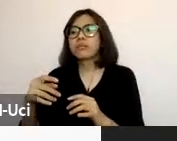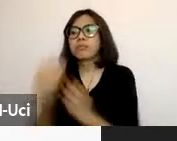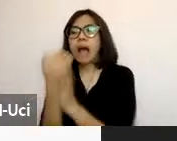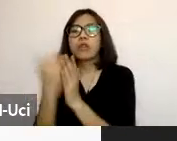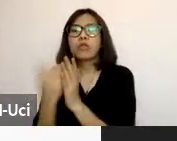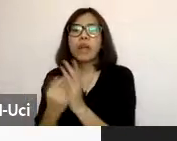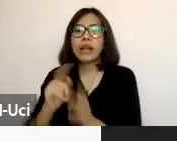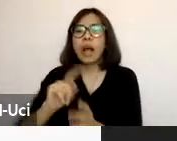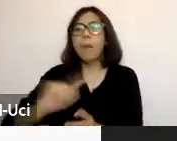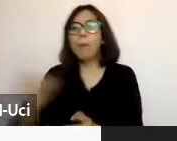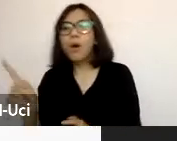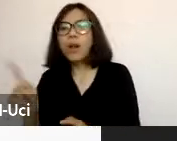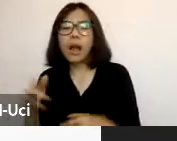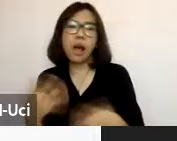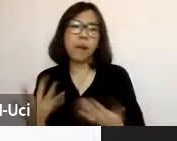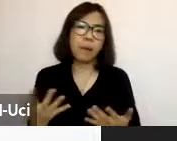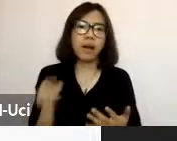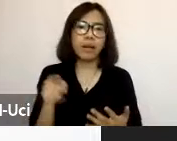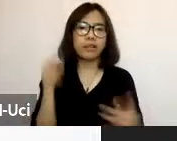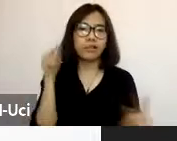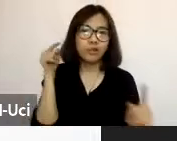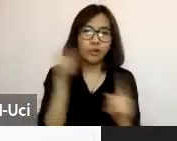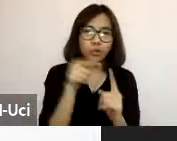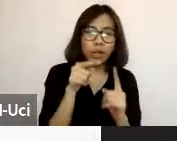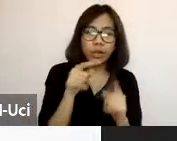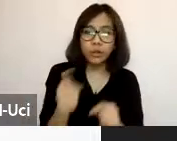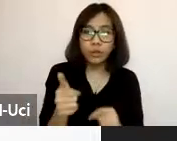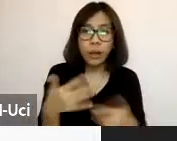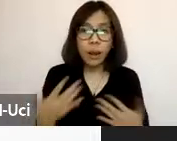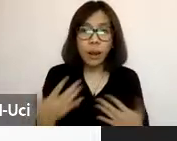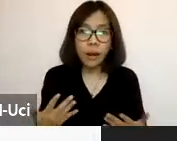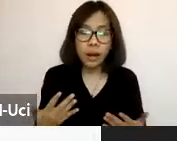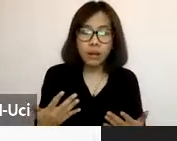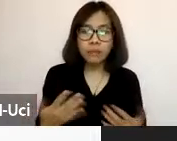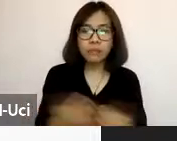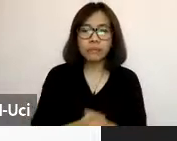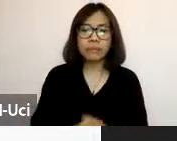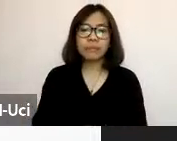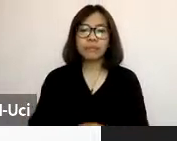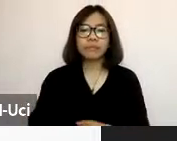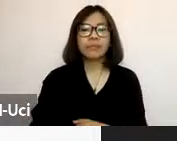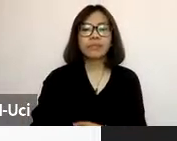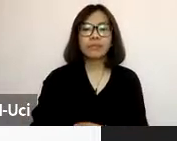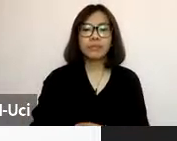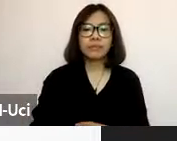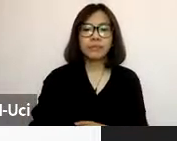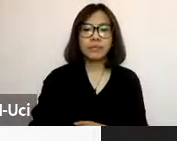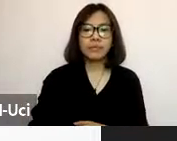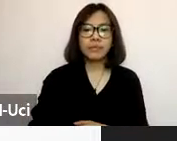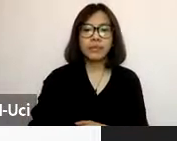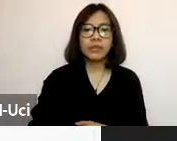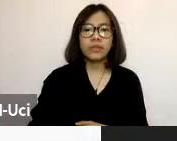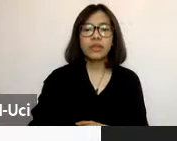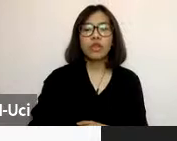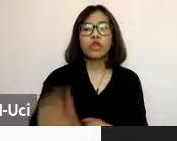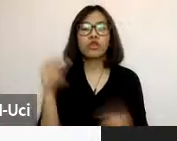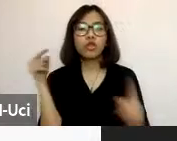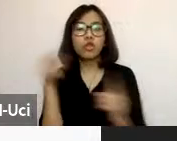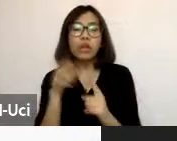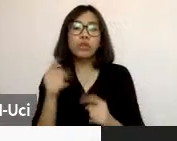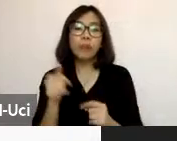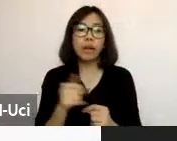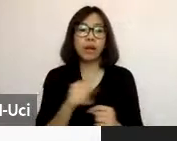itu adalah dengan tujuan memberikan posisi yang seimbang antara